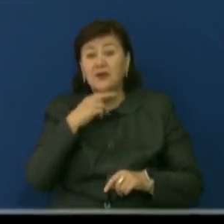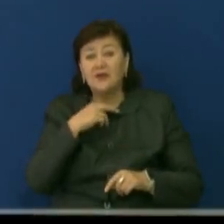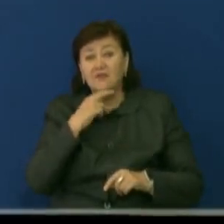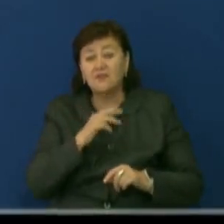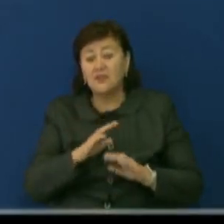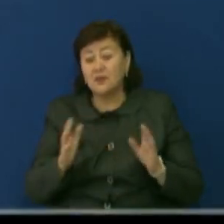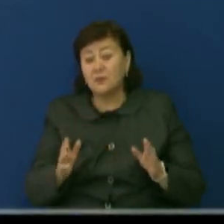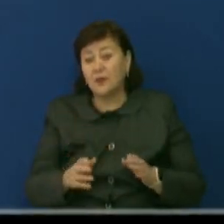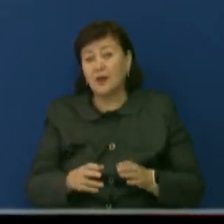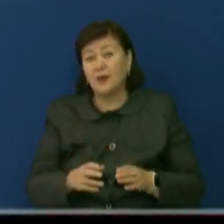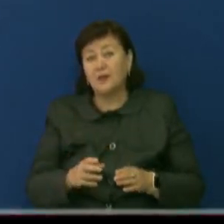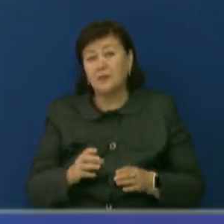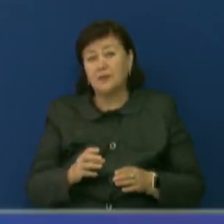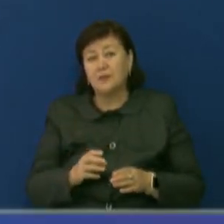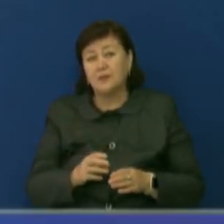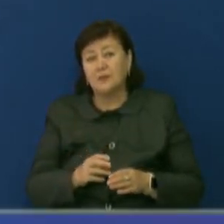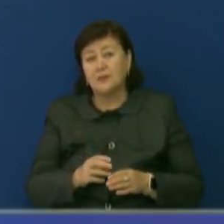8172 социально уязвимым семьям.